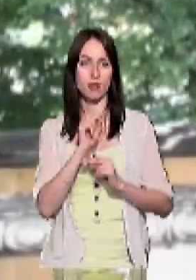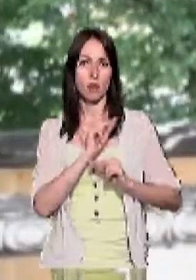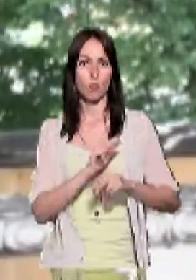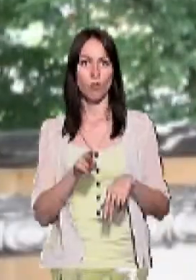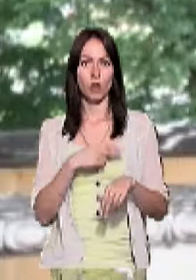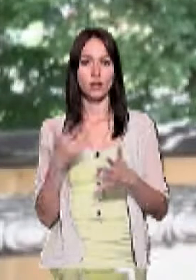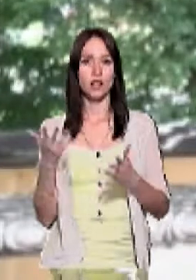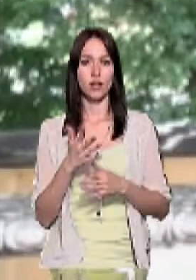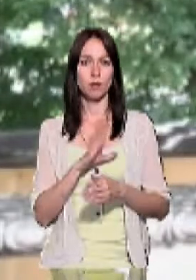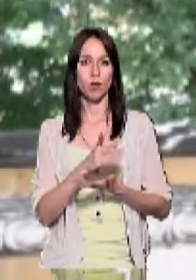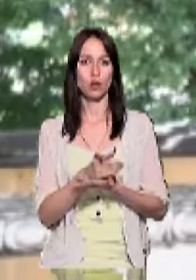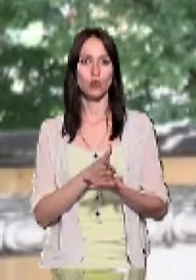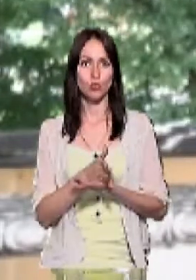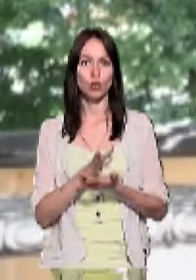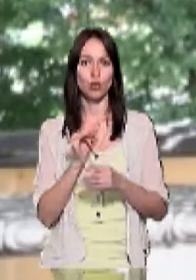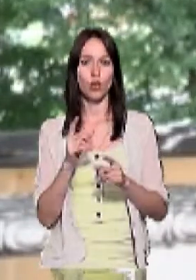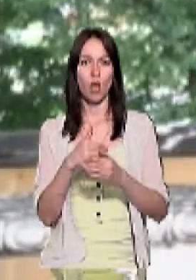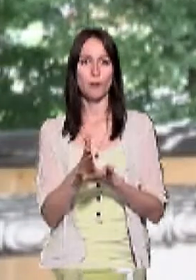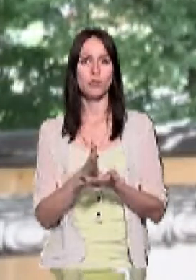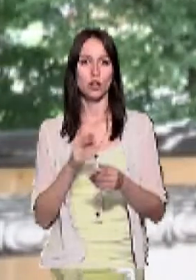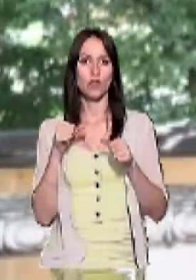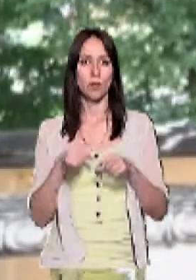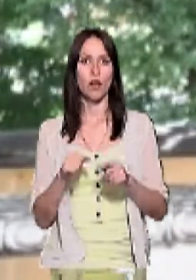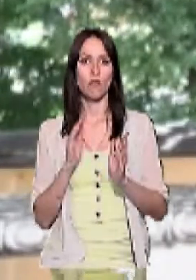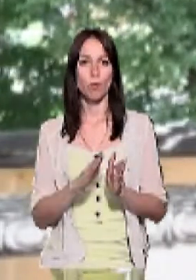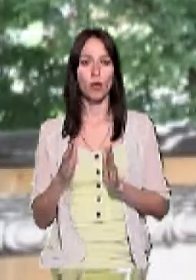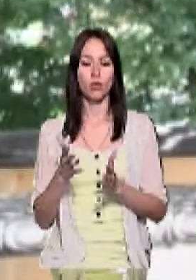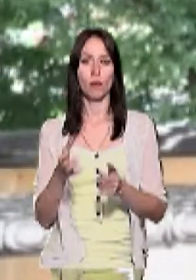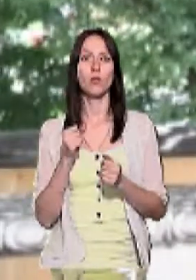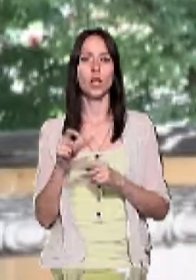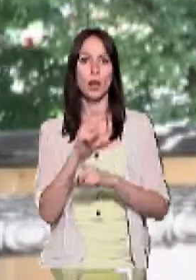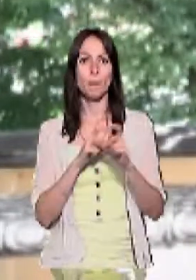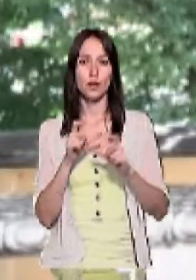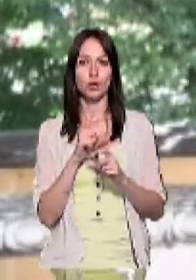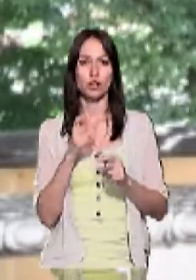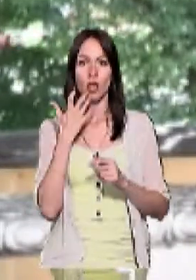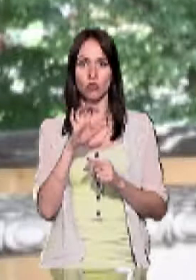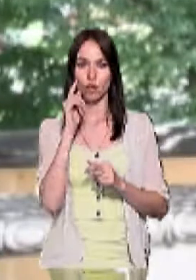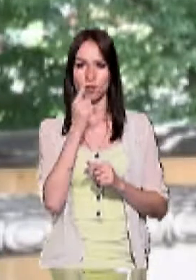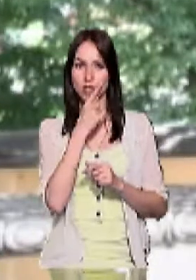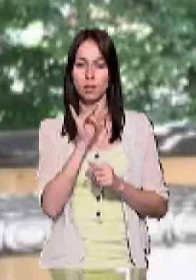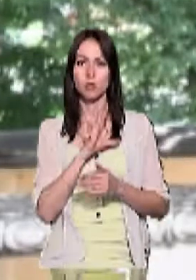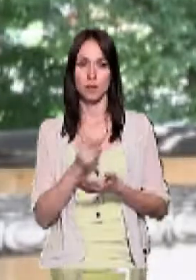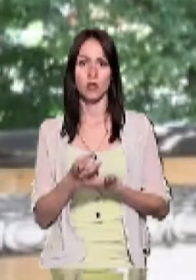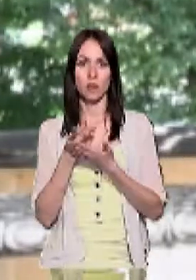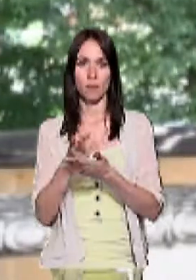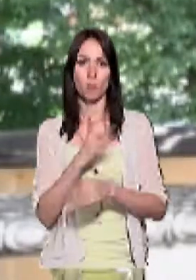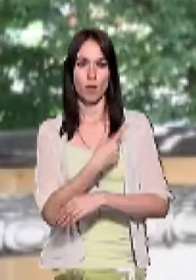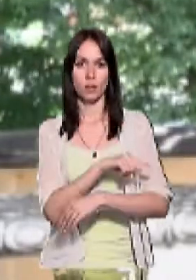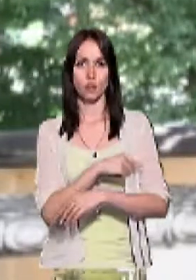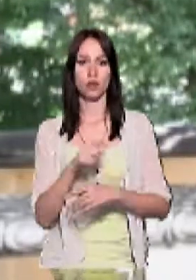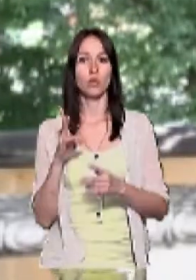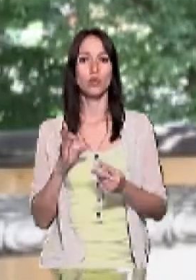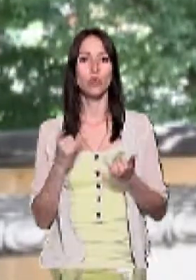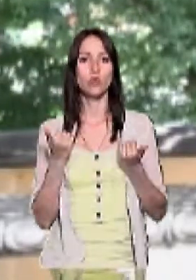несли службу та забезпечували правопорядок біля пам'ятника, отримали хімічний опік очей та були доставлені до лікарні. На даний час